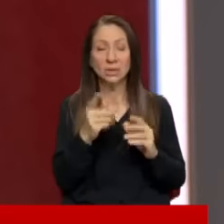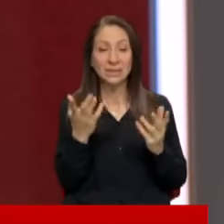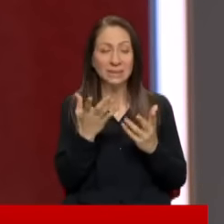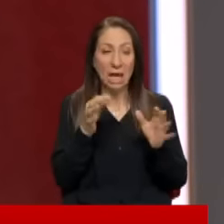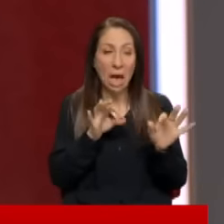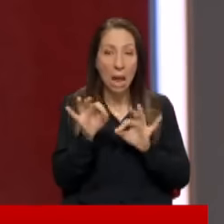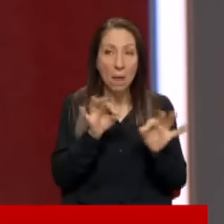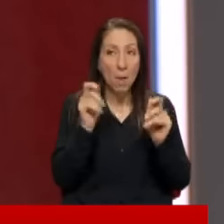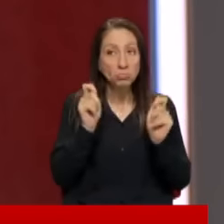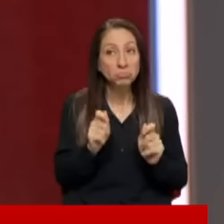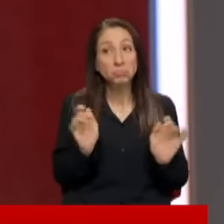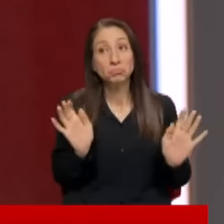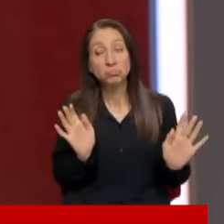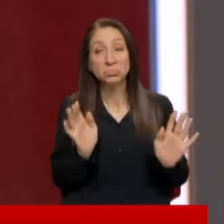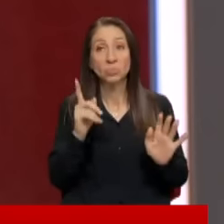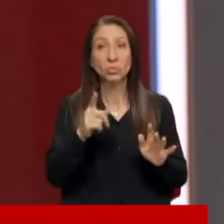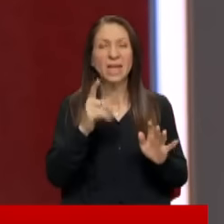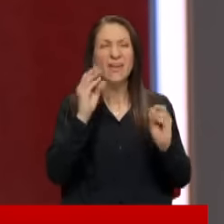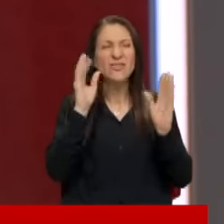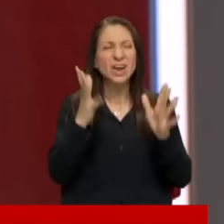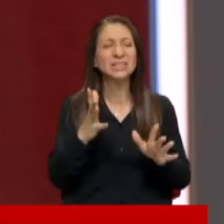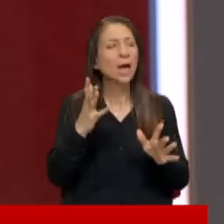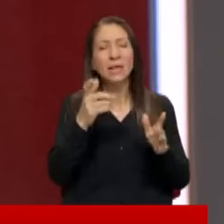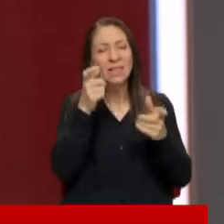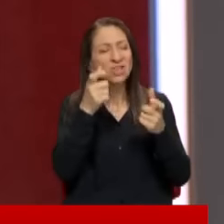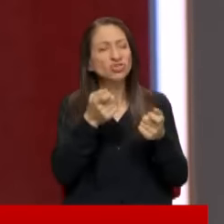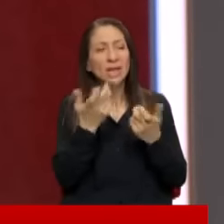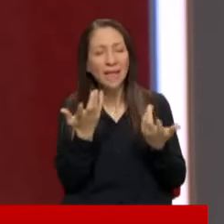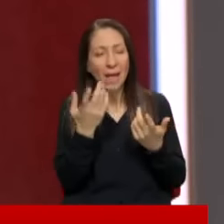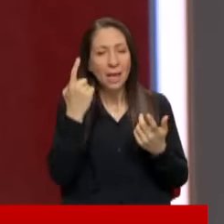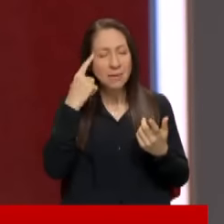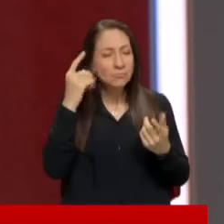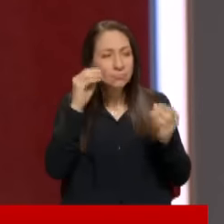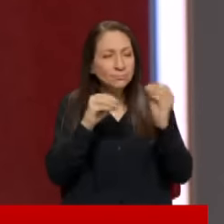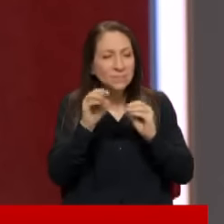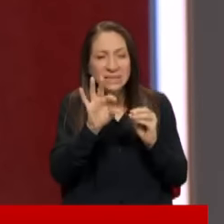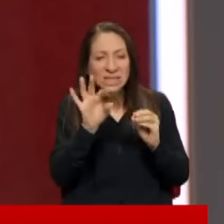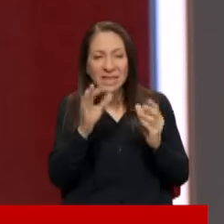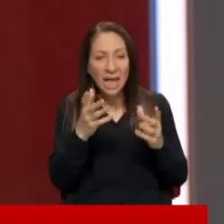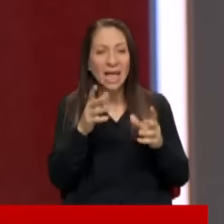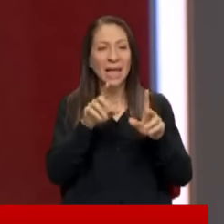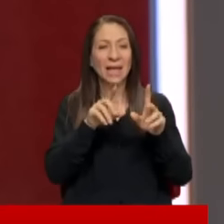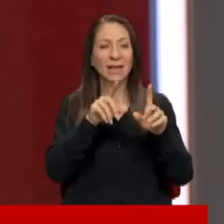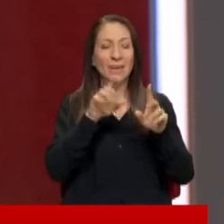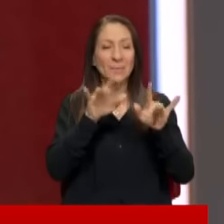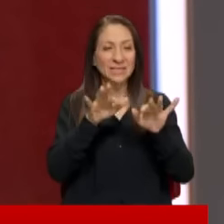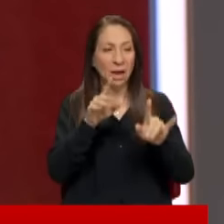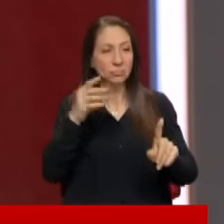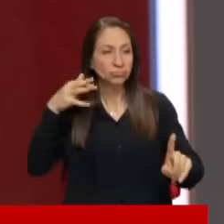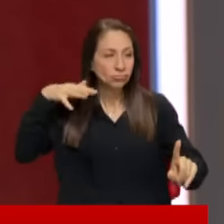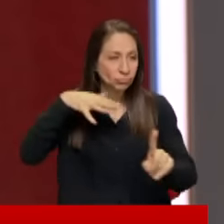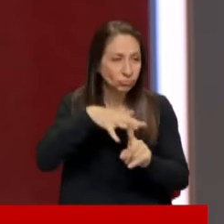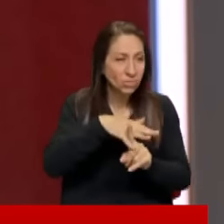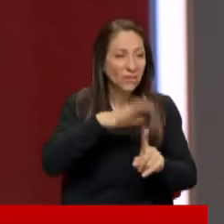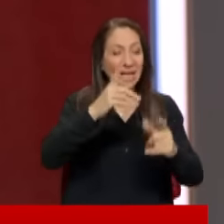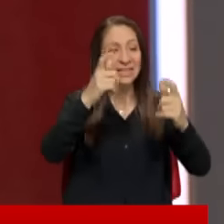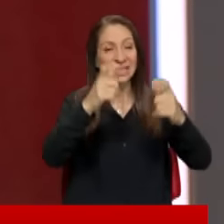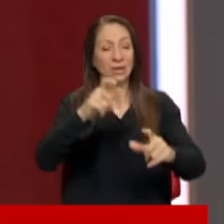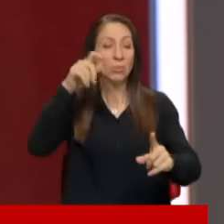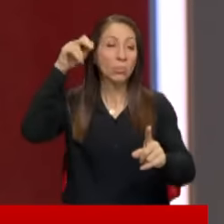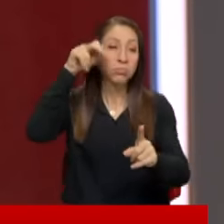işte ayarlayacaklar? Siber saldırı burada en yoğun ortaya çıkan seçenek gibi görünüyor. En önemlisi de bu. İran'ın bir tesisine de ya da